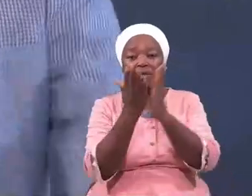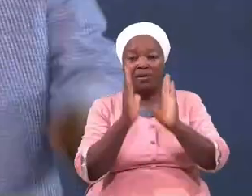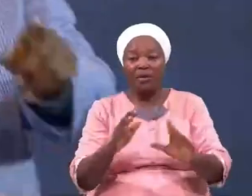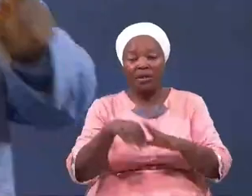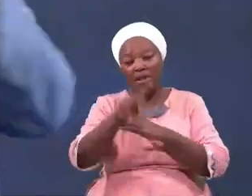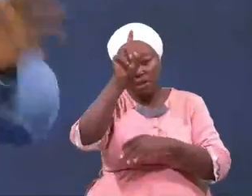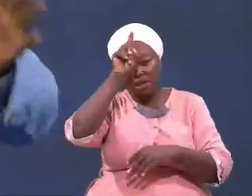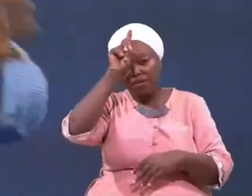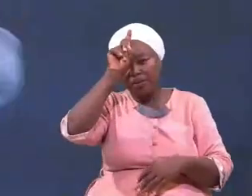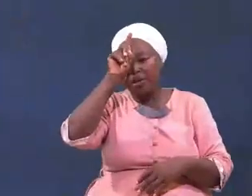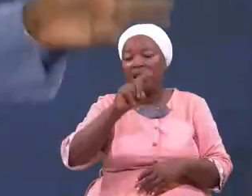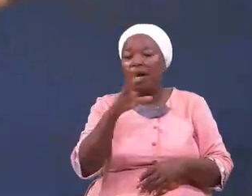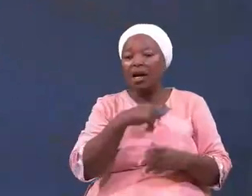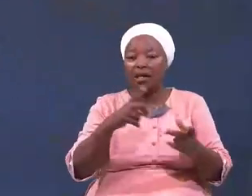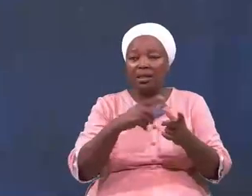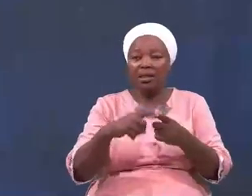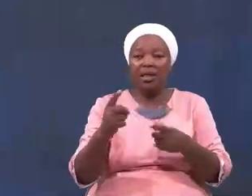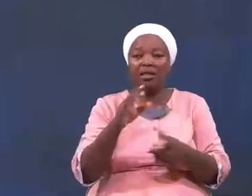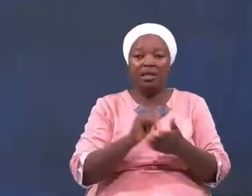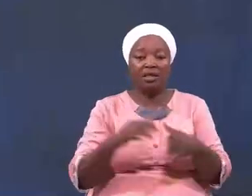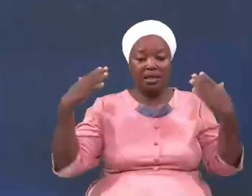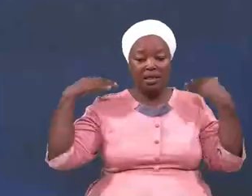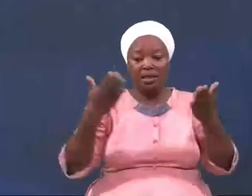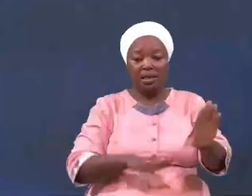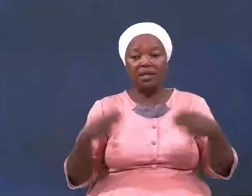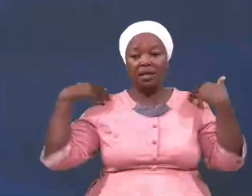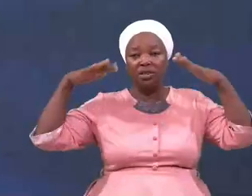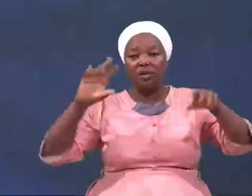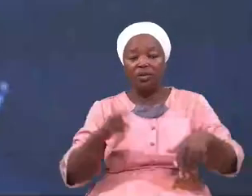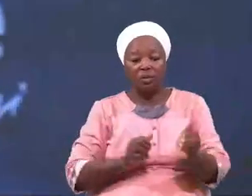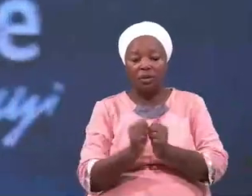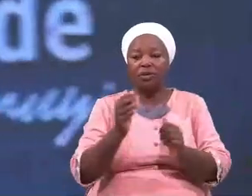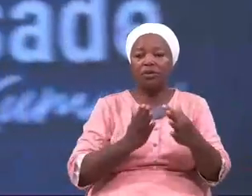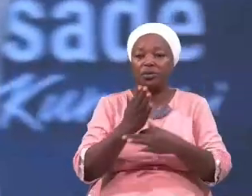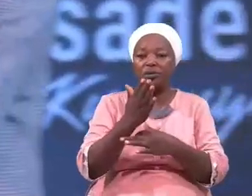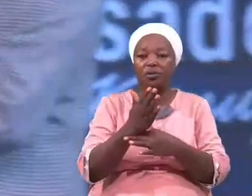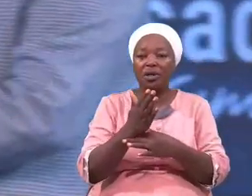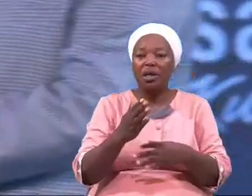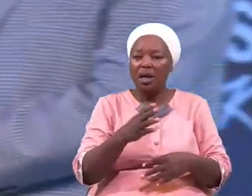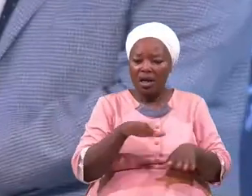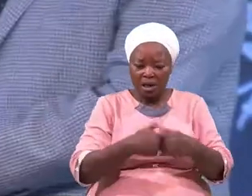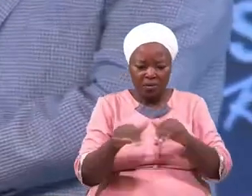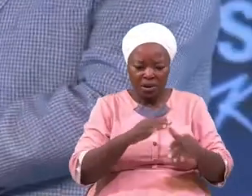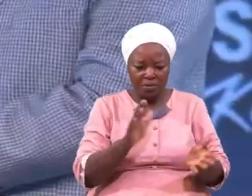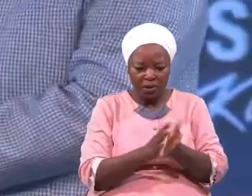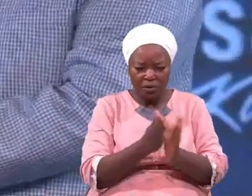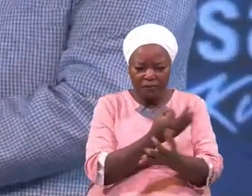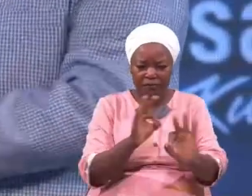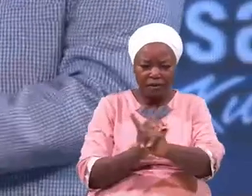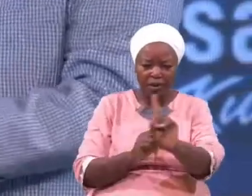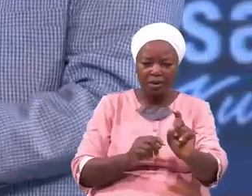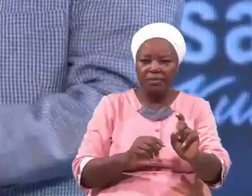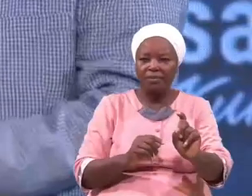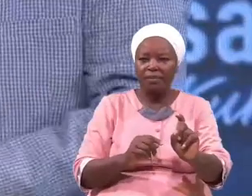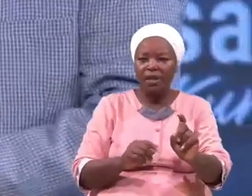étaient esclaves en Égypte. Et l'exterminateur doit parcourir le pays. Comment peut-on être